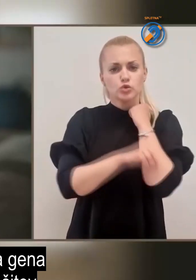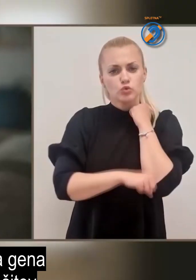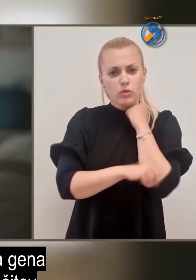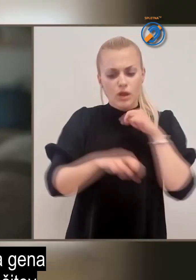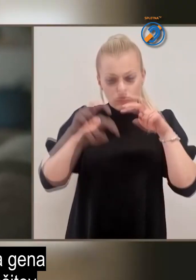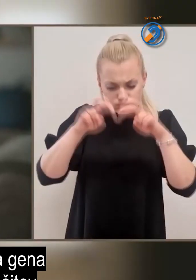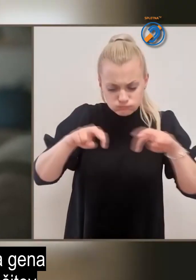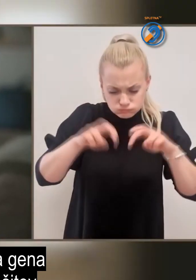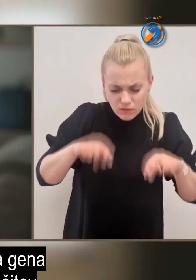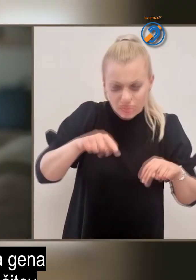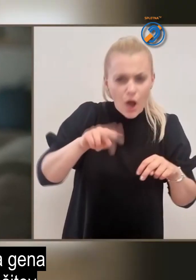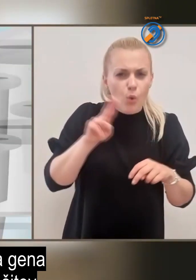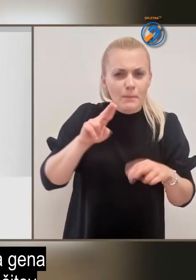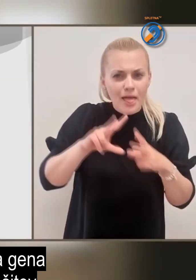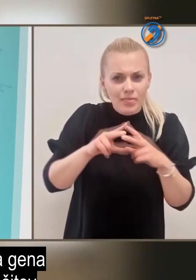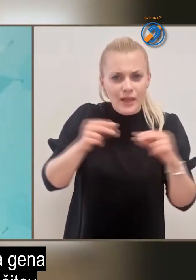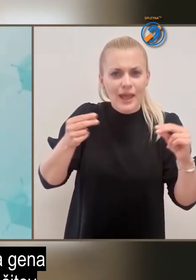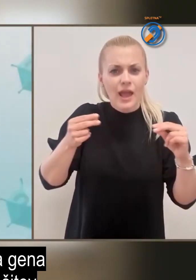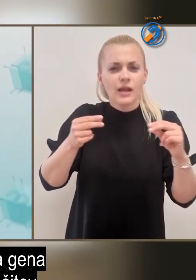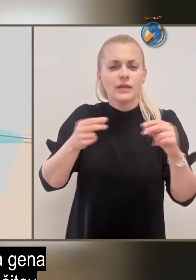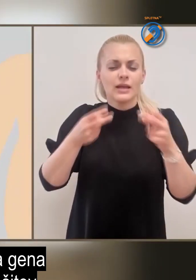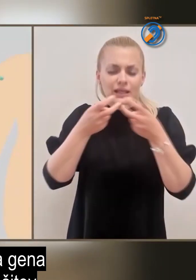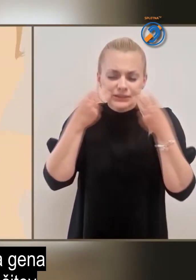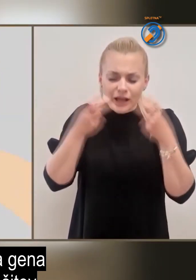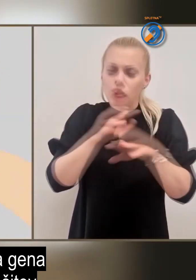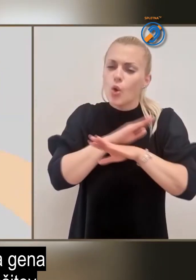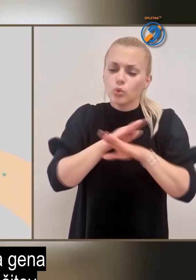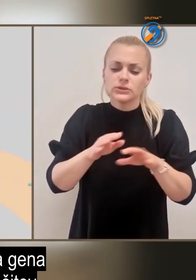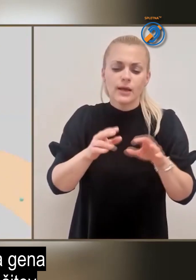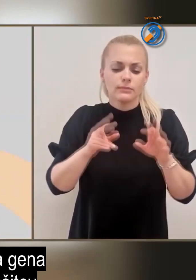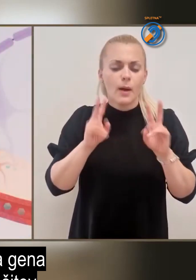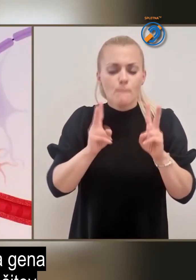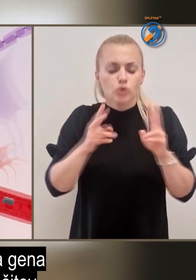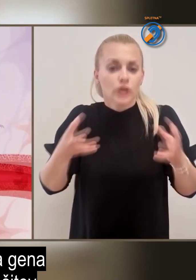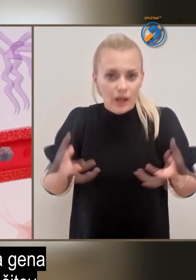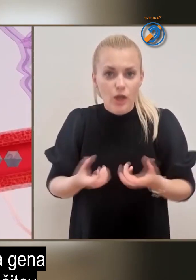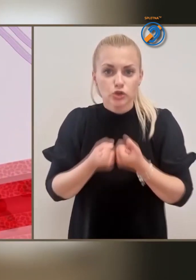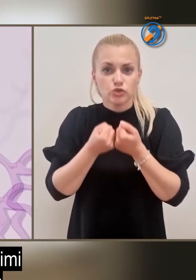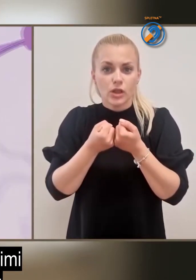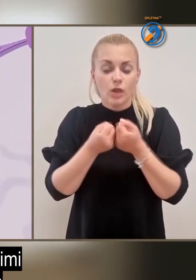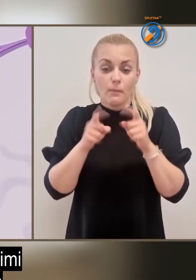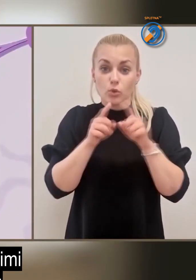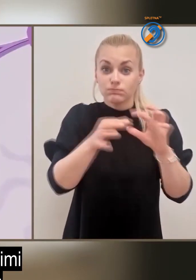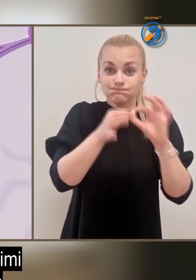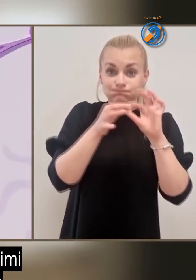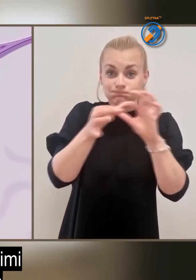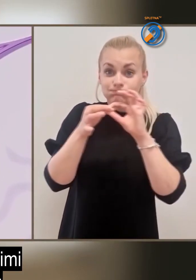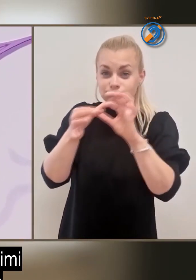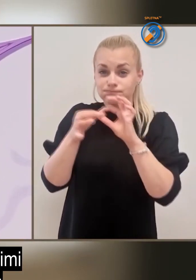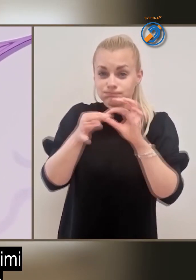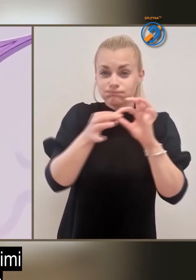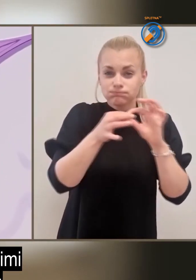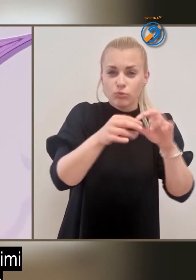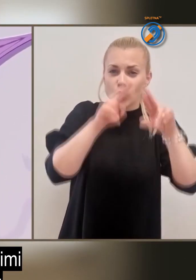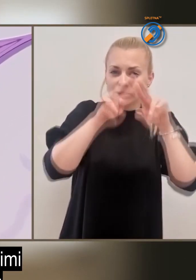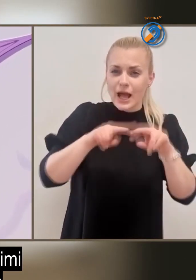S študiranjem Urbanovega gena in iskanja vseh možnih rešitev ter povezovanja